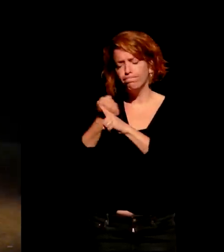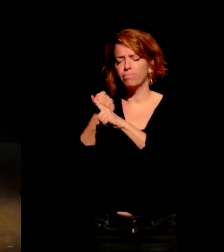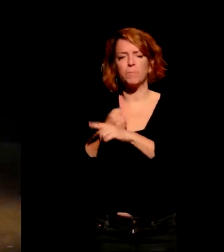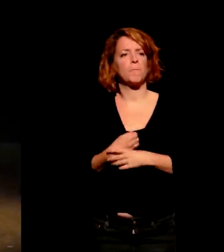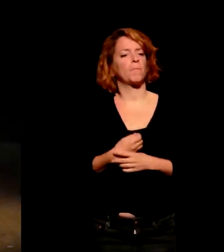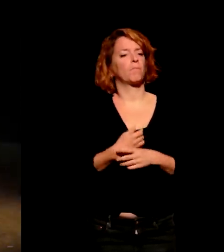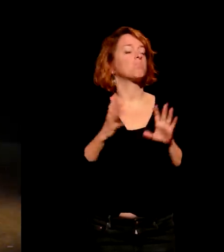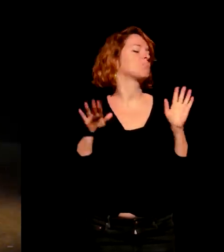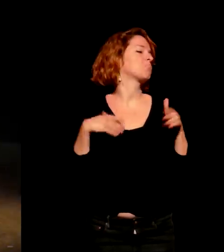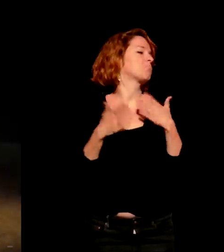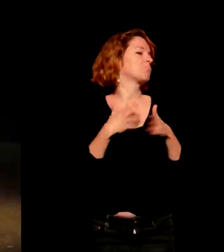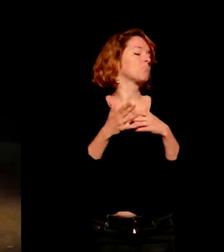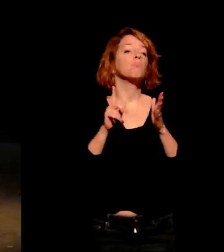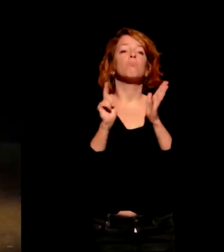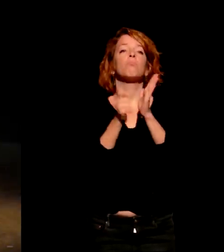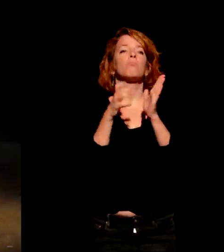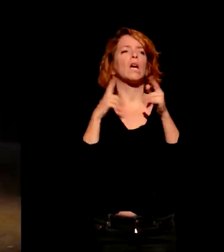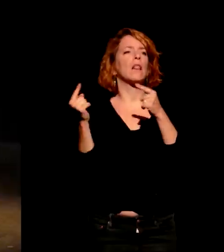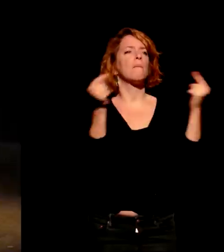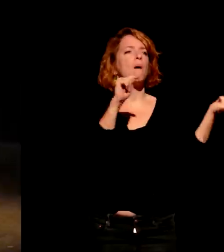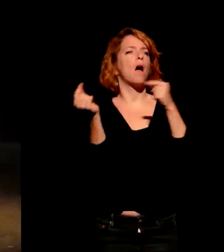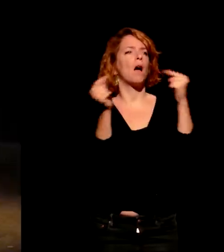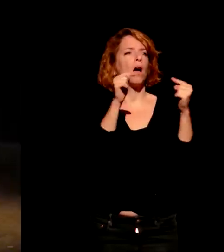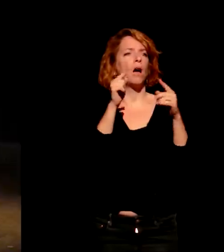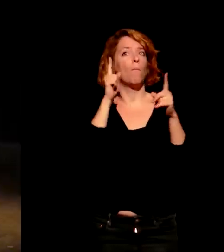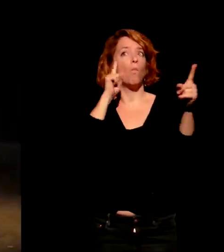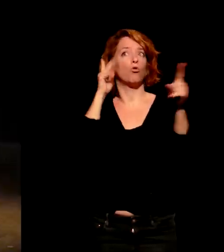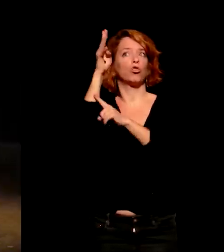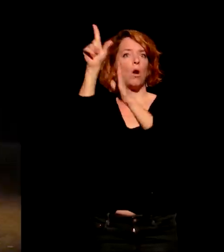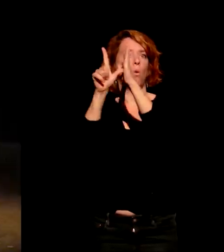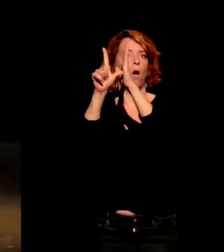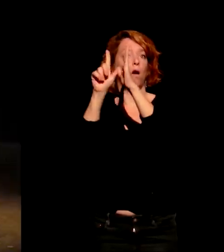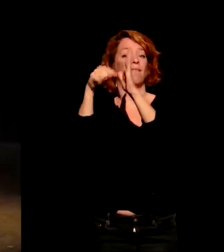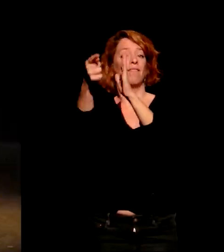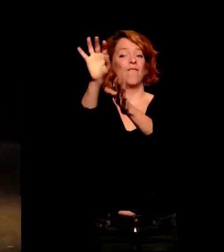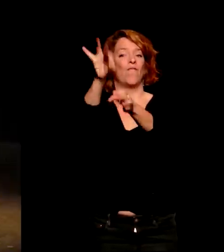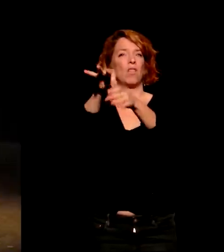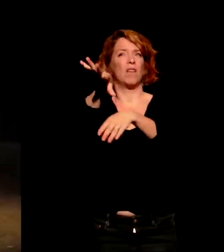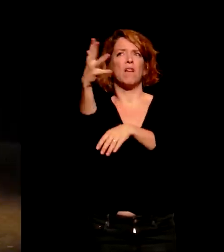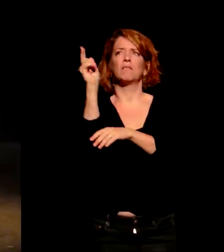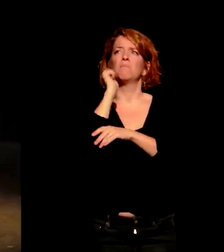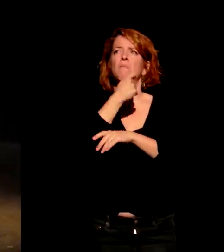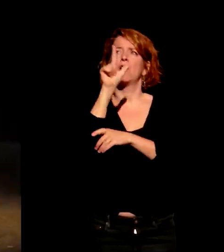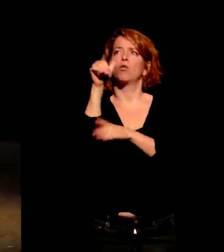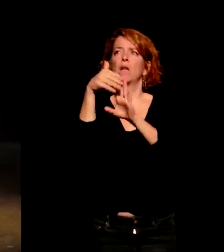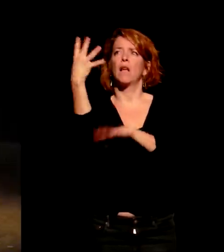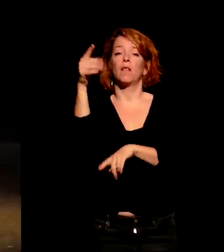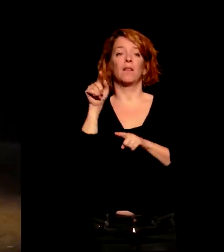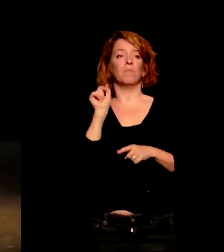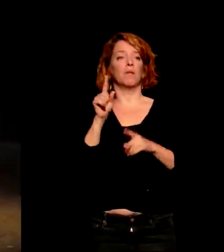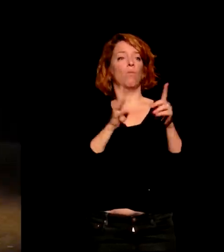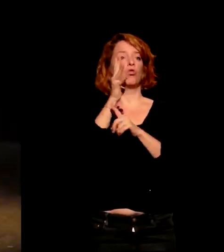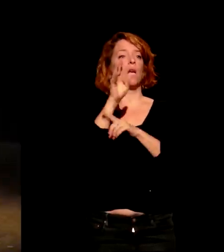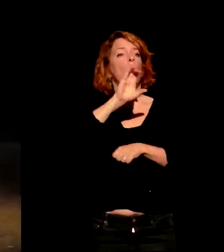Et puis arrive ce débat sur un projet de loi qui a été voté pile poil un mois plus tard, le 15 mars 2004, qui était donc le projet de loi contre